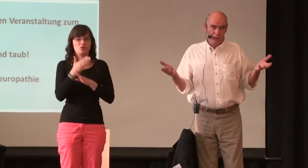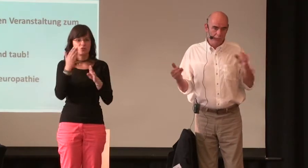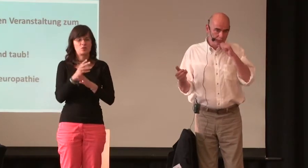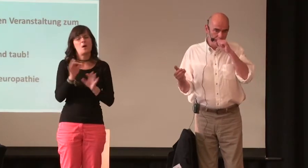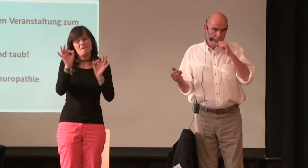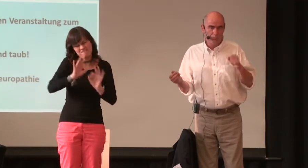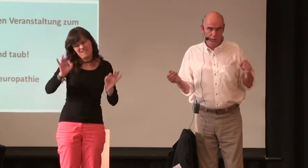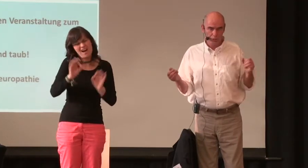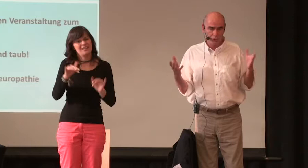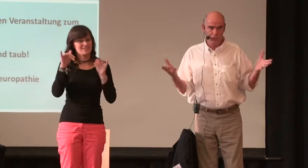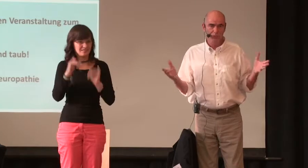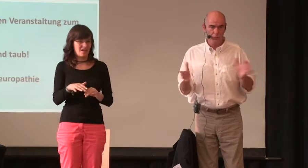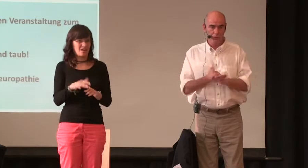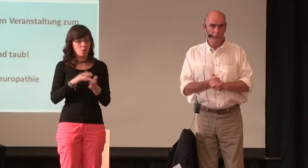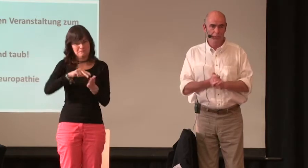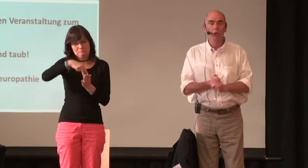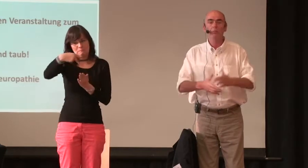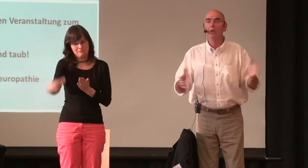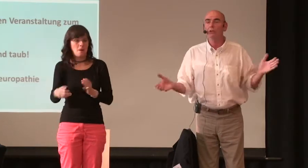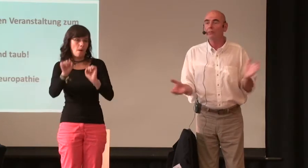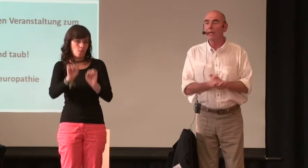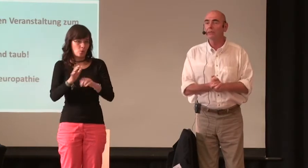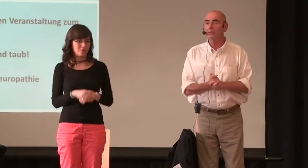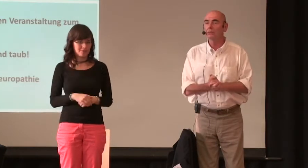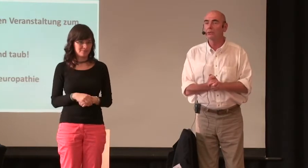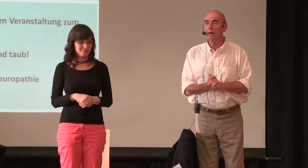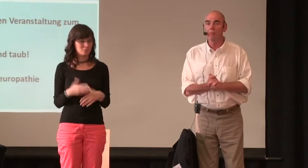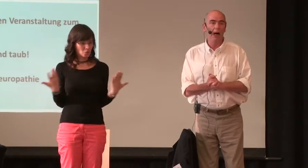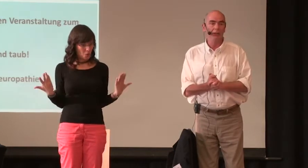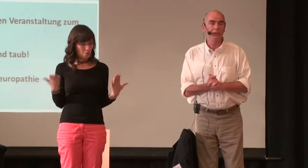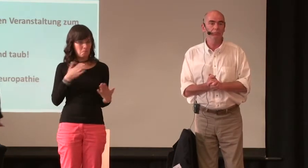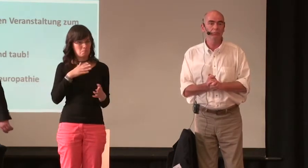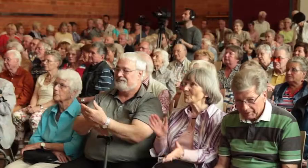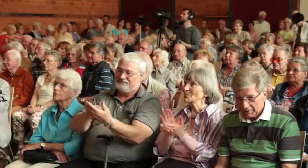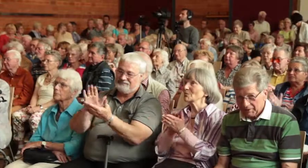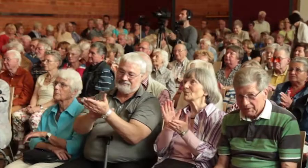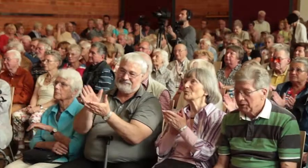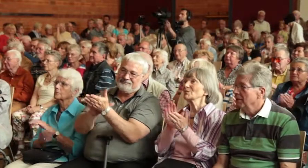gefährlich, weil, Entschuldigung, Sturzgefahr besteht. So, soweit zu meinem Part.